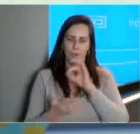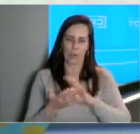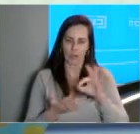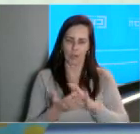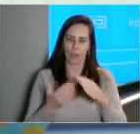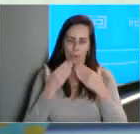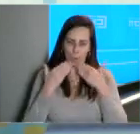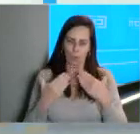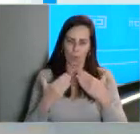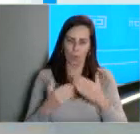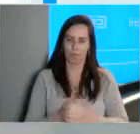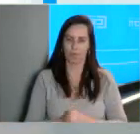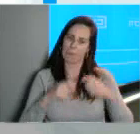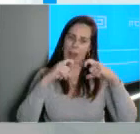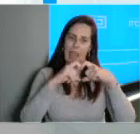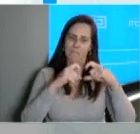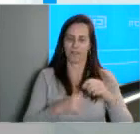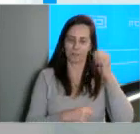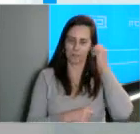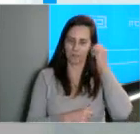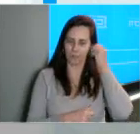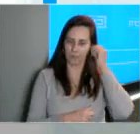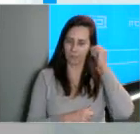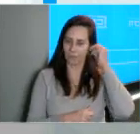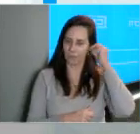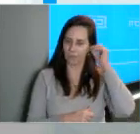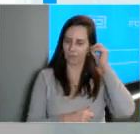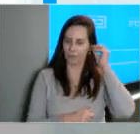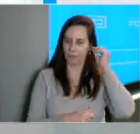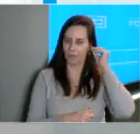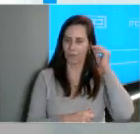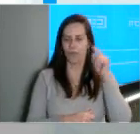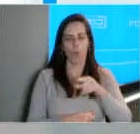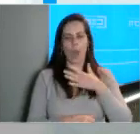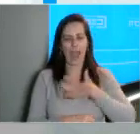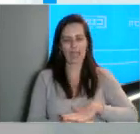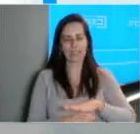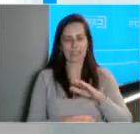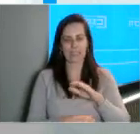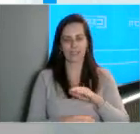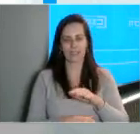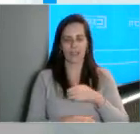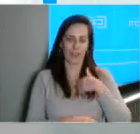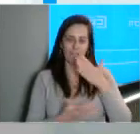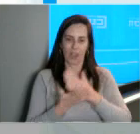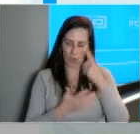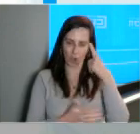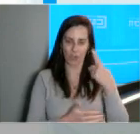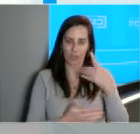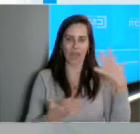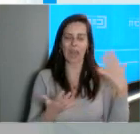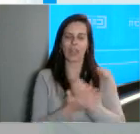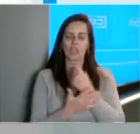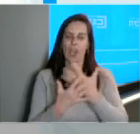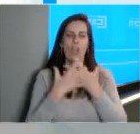כתב, תודה עם אייקון לב. זאת אומרת, הוא רצה לצייר, אנחנו כבר יודעים בדיעבד, את